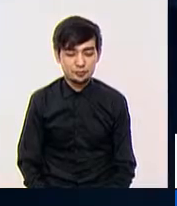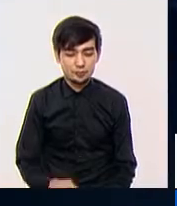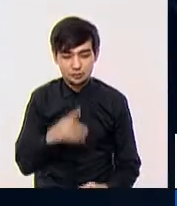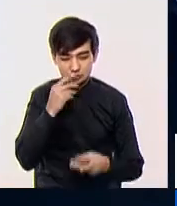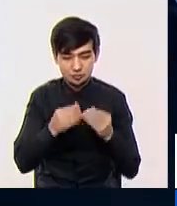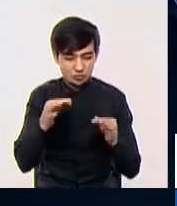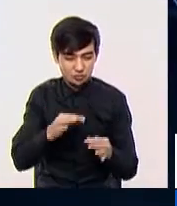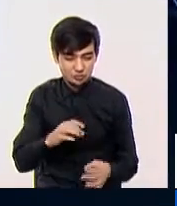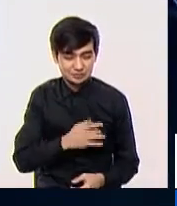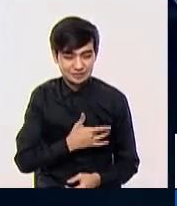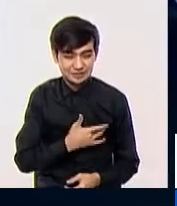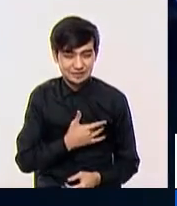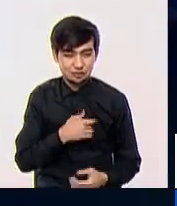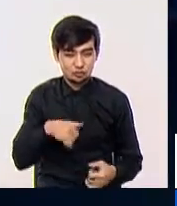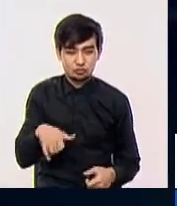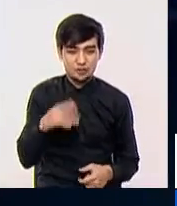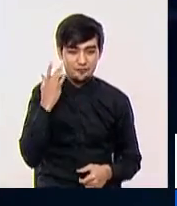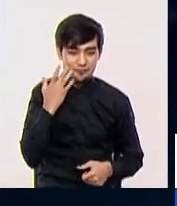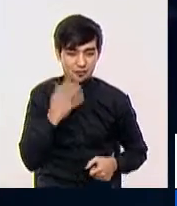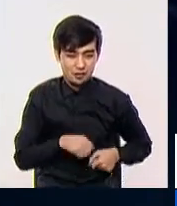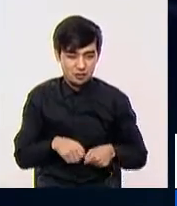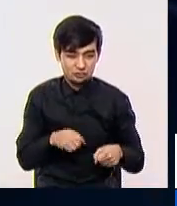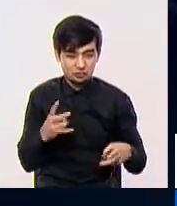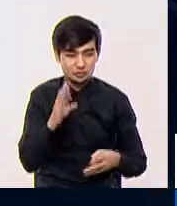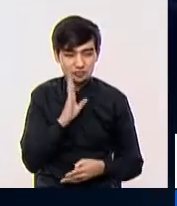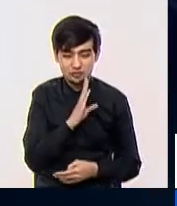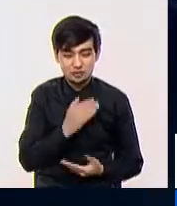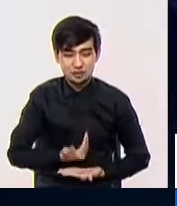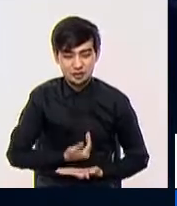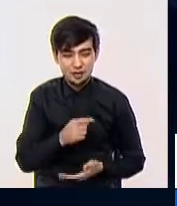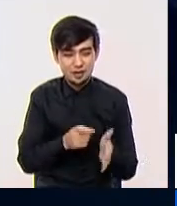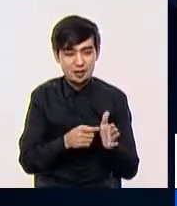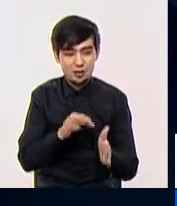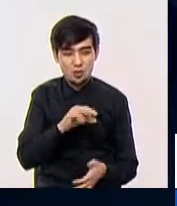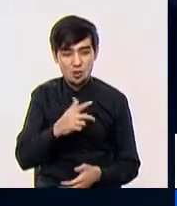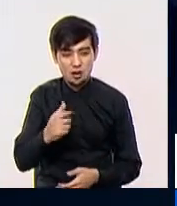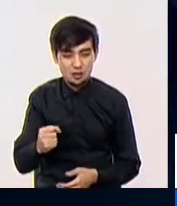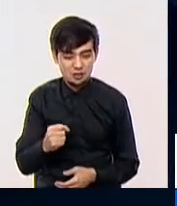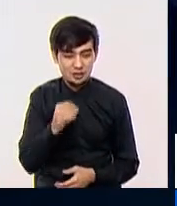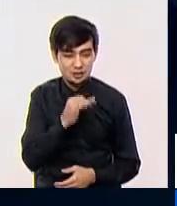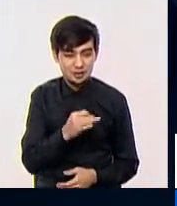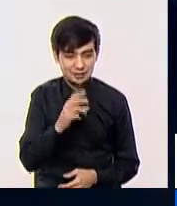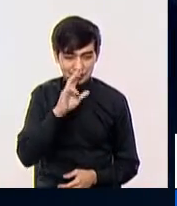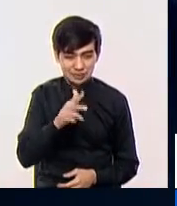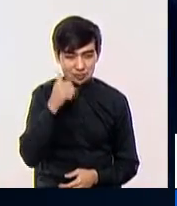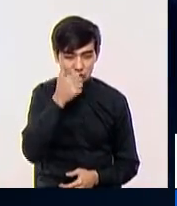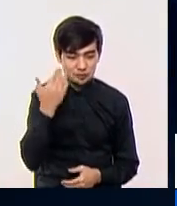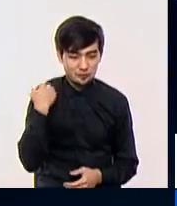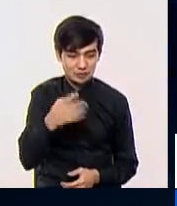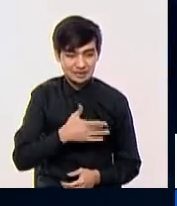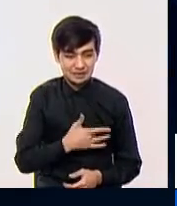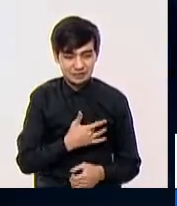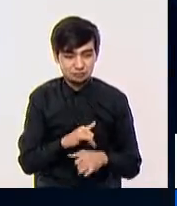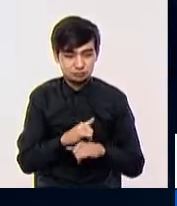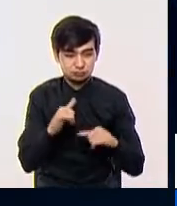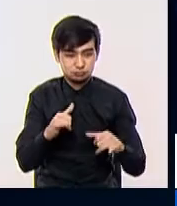Искусственное сердце в сумочке вынуждена постоянно носить при себе жительница Караганды Ольга Полянская. 3 года назад ее сердце увеличилось